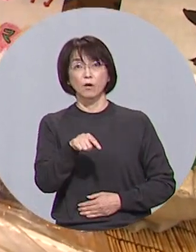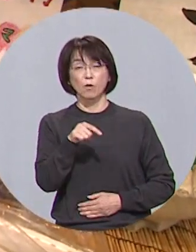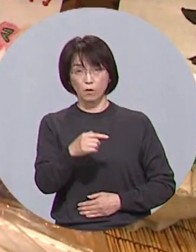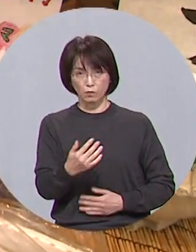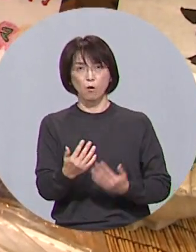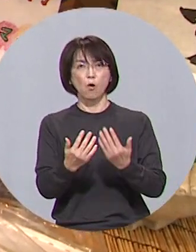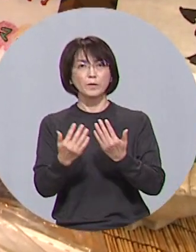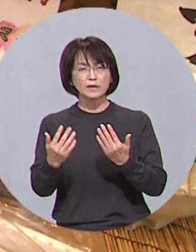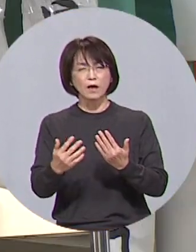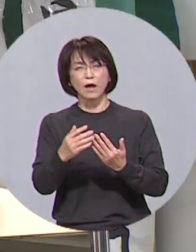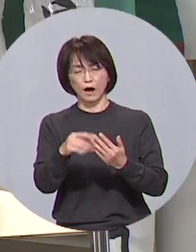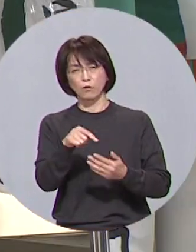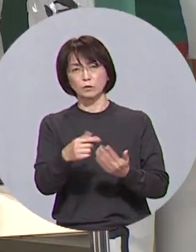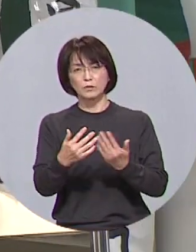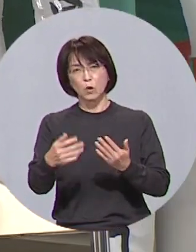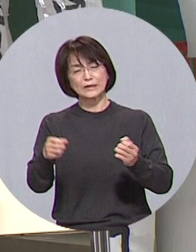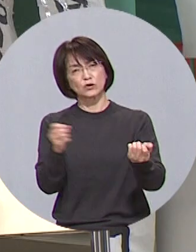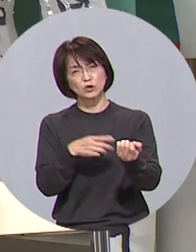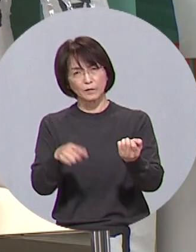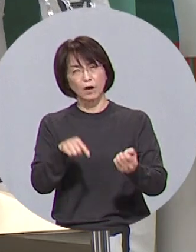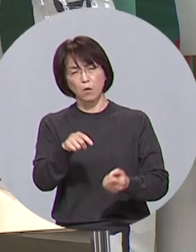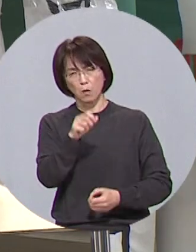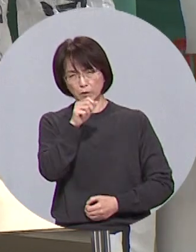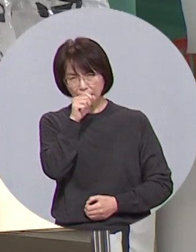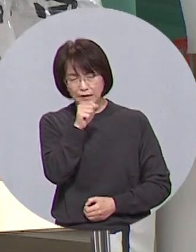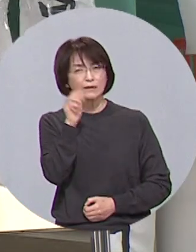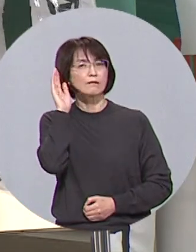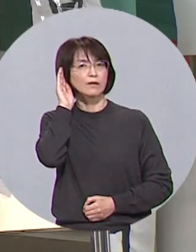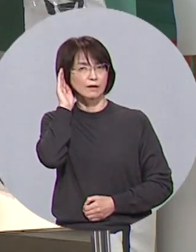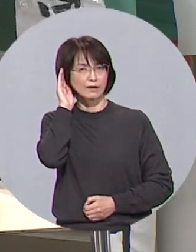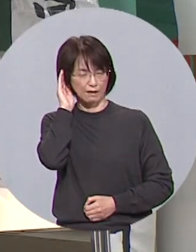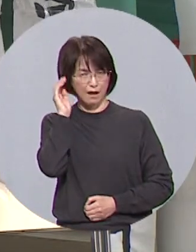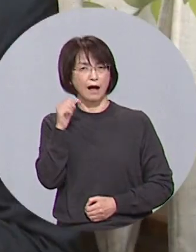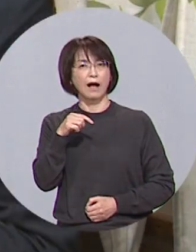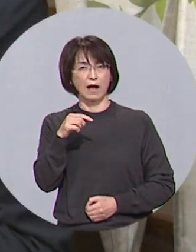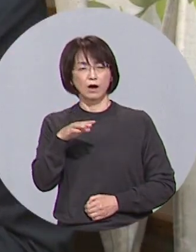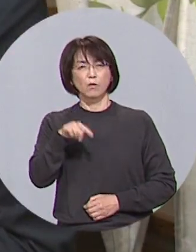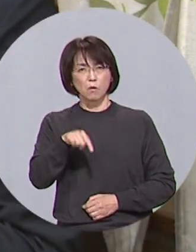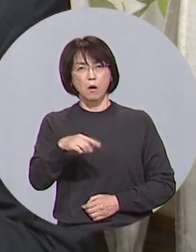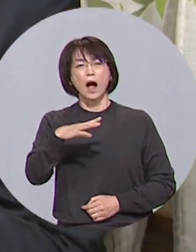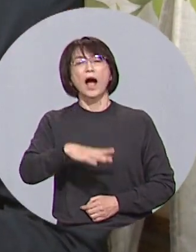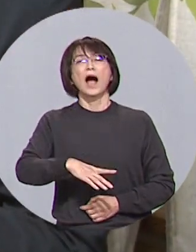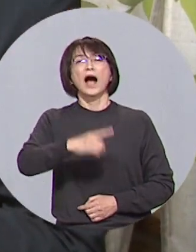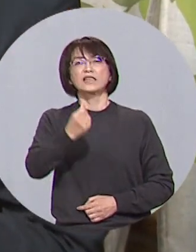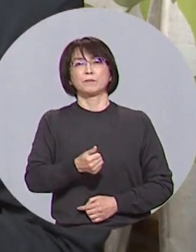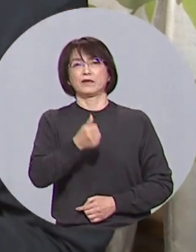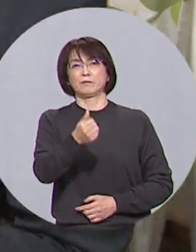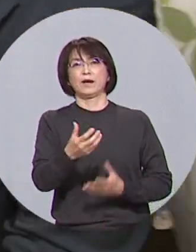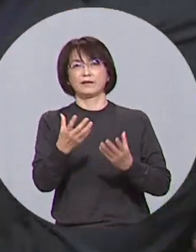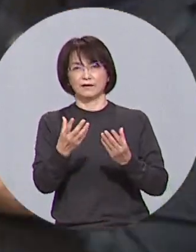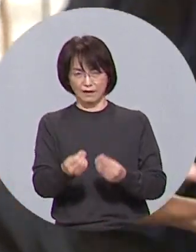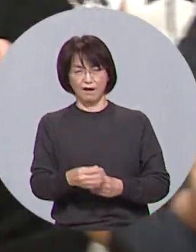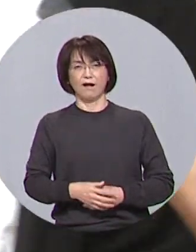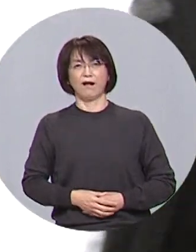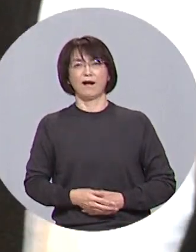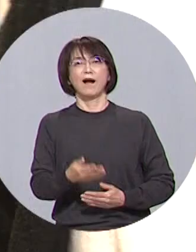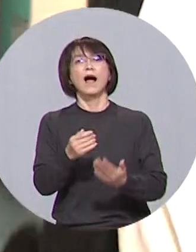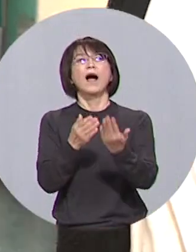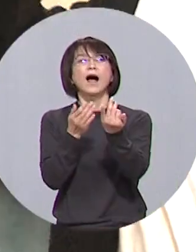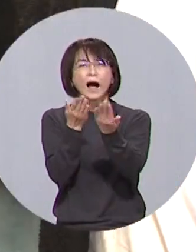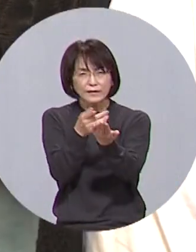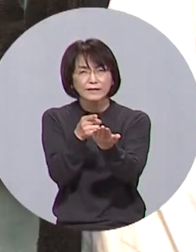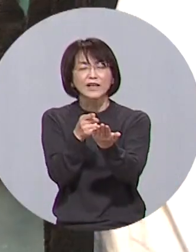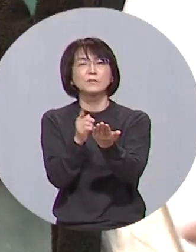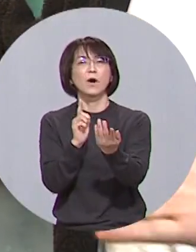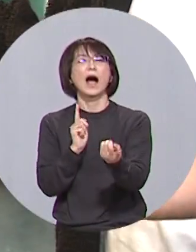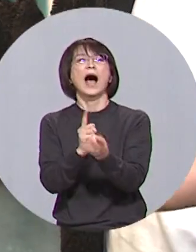聞いてたんですよ、はい、一度来てみたくて、はい、 そうだった ね、初めて会えたんですよ。僕からしてもずっと会いたかった人なんですよ。 やっぱこの